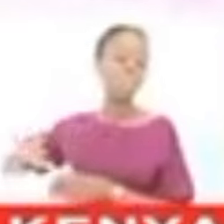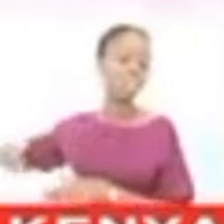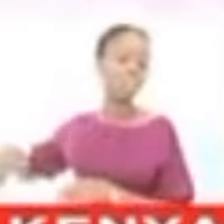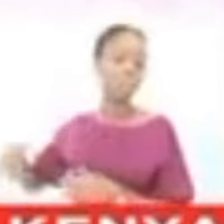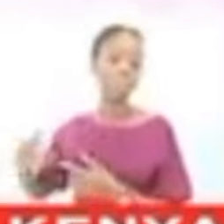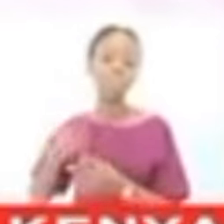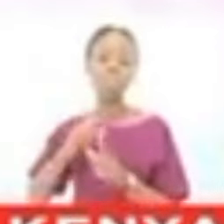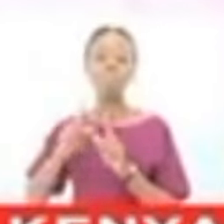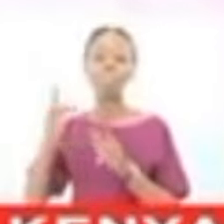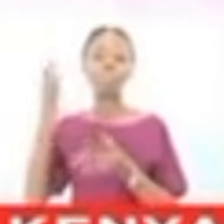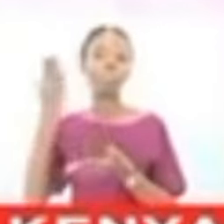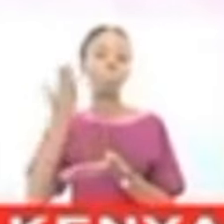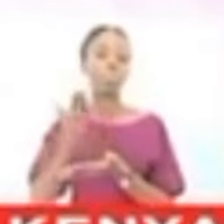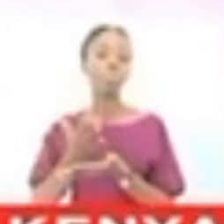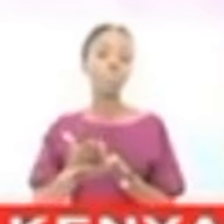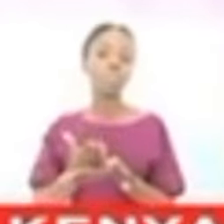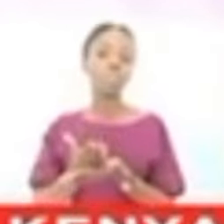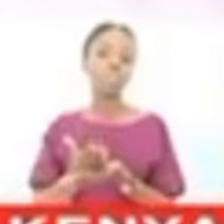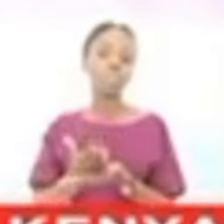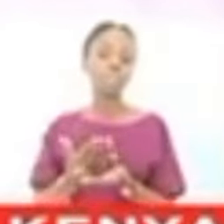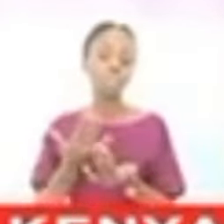lakini nitakuambia tu kweli.